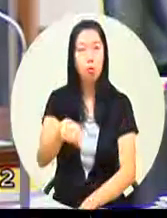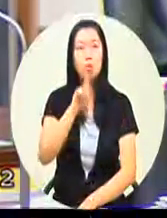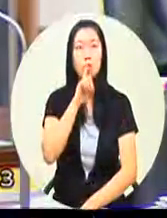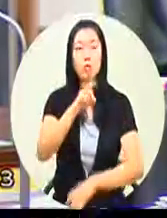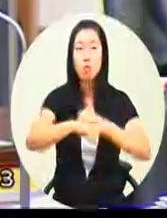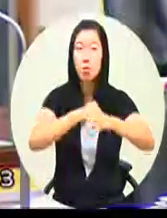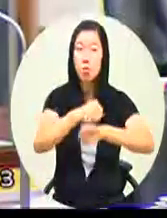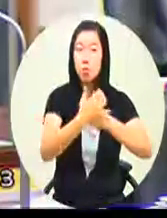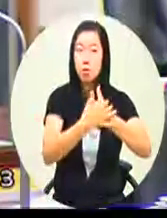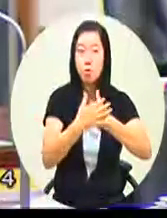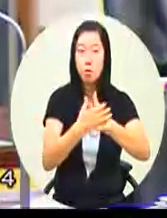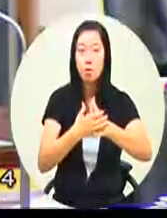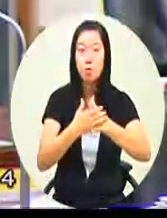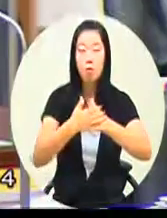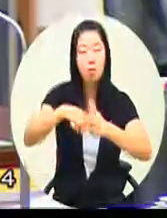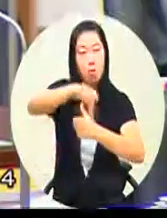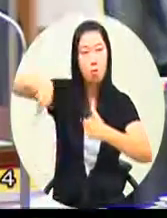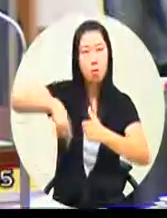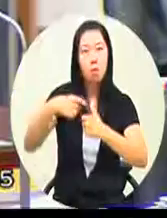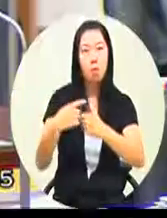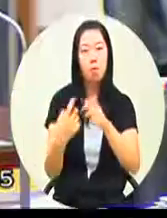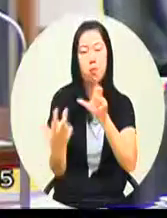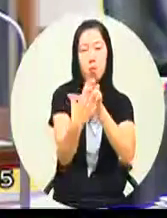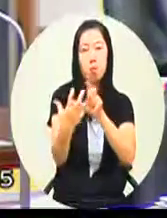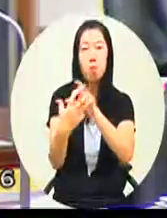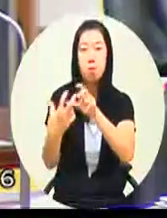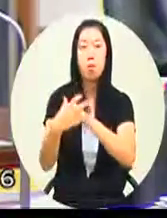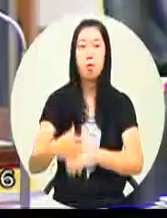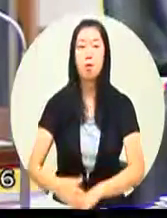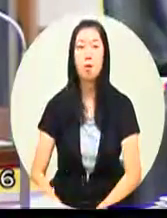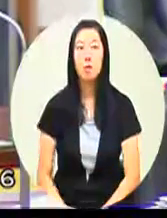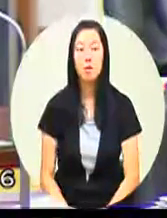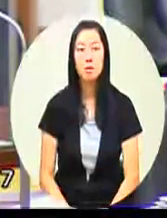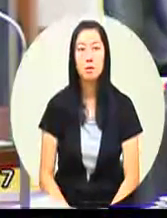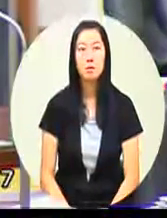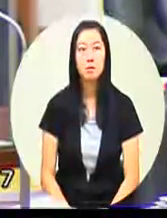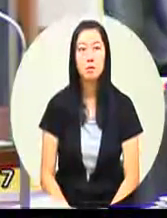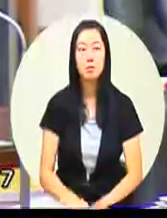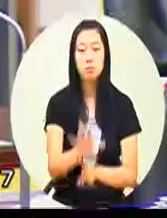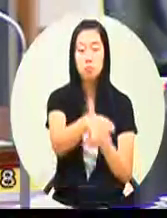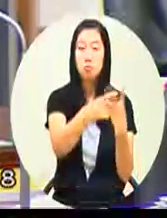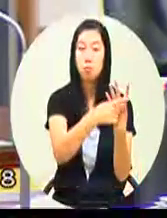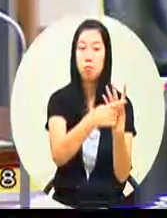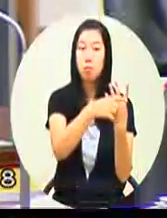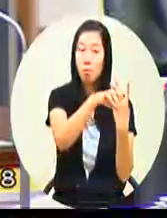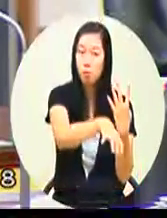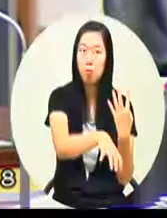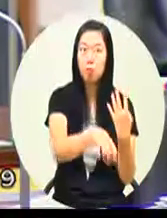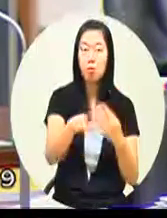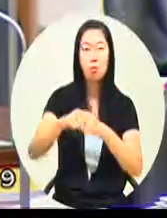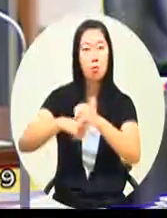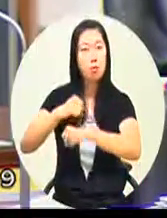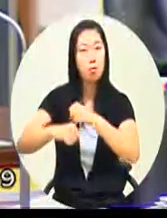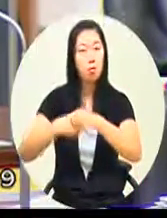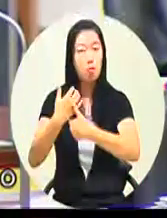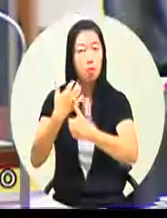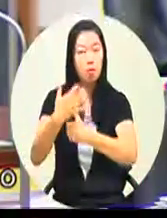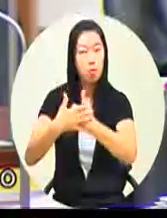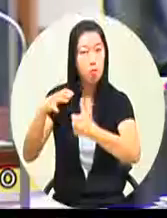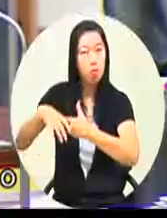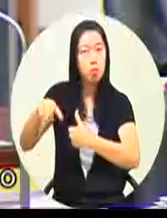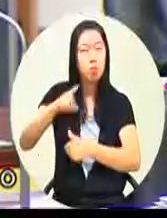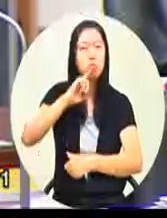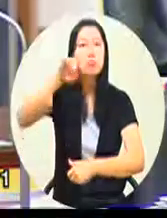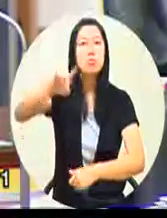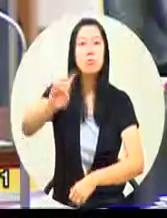士在那边对干哈，我也不知道农业局动保处这个他们的指控是为